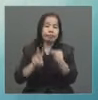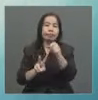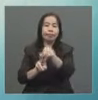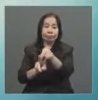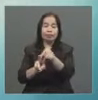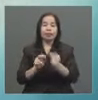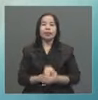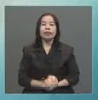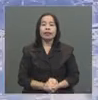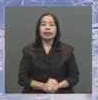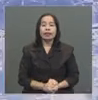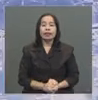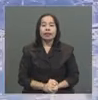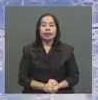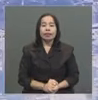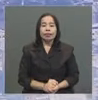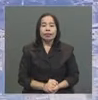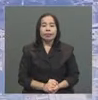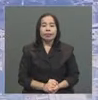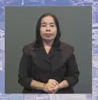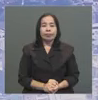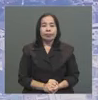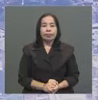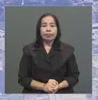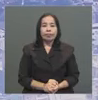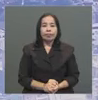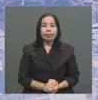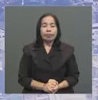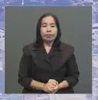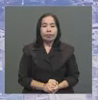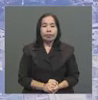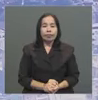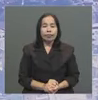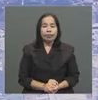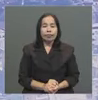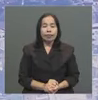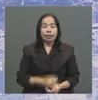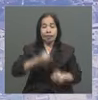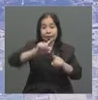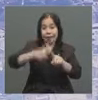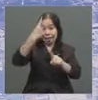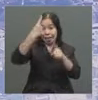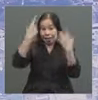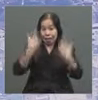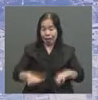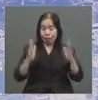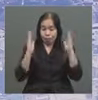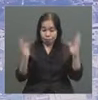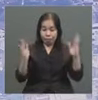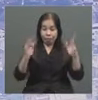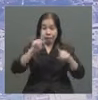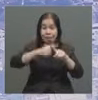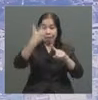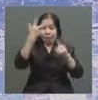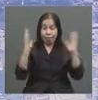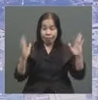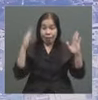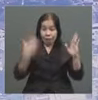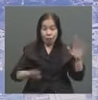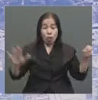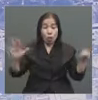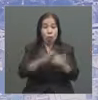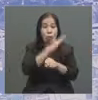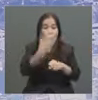เติมครับมาดูเรื่องของ1เดือนที่ผ่านมานะครับว่าครบ1เ